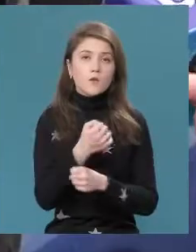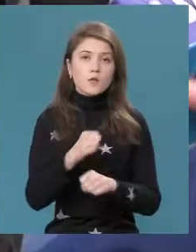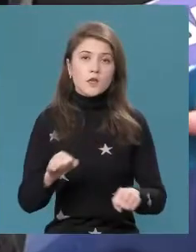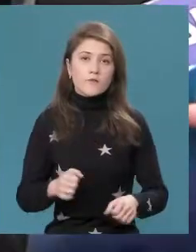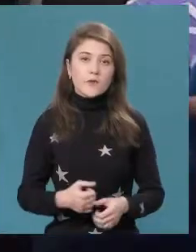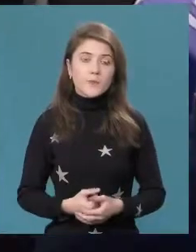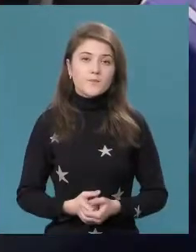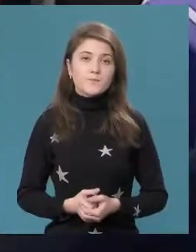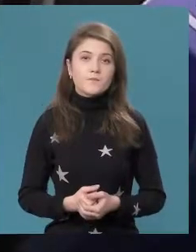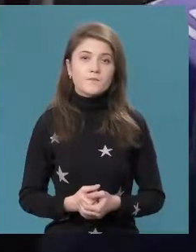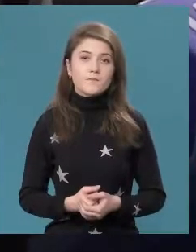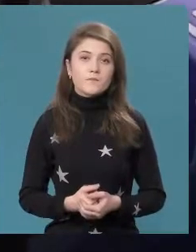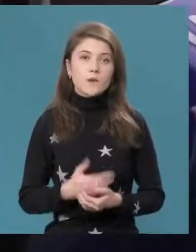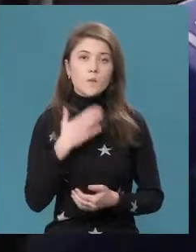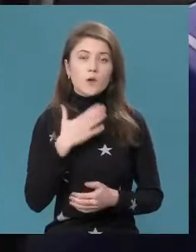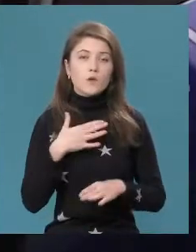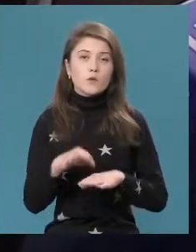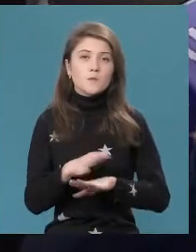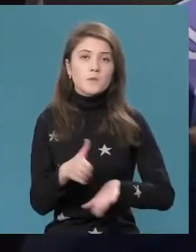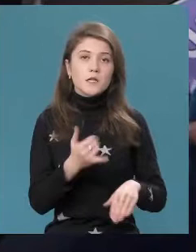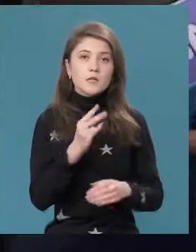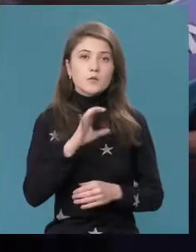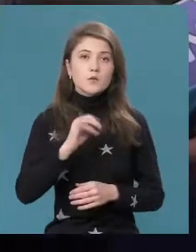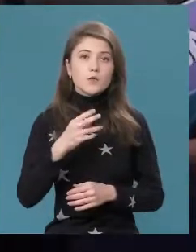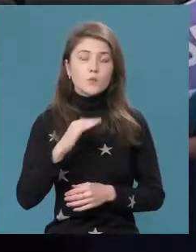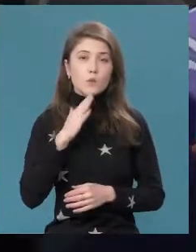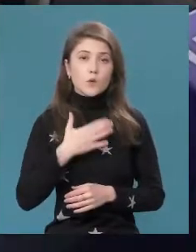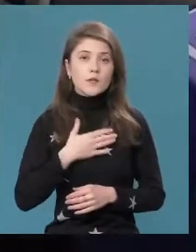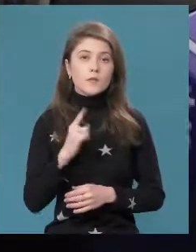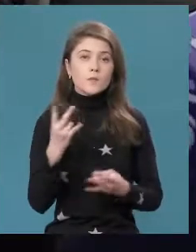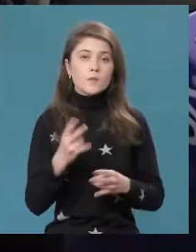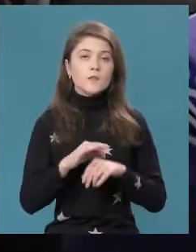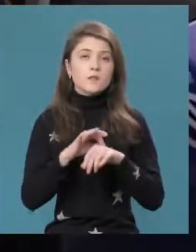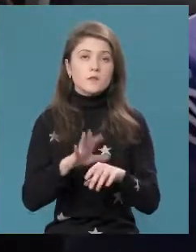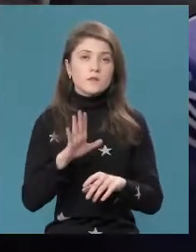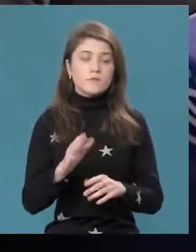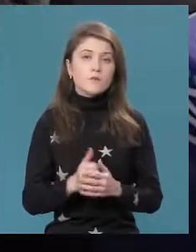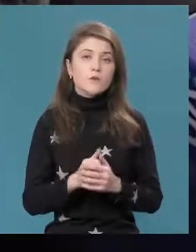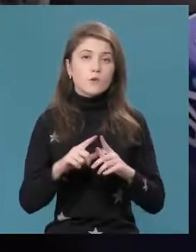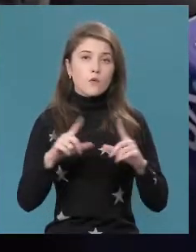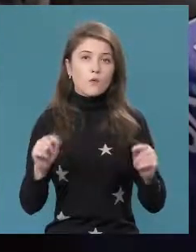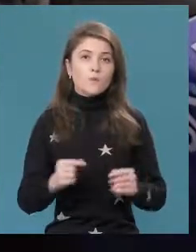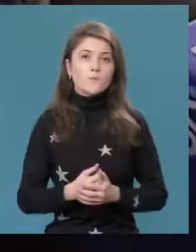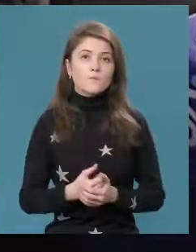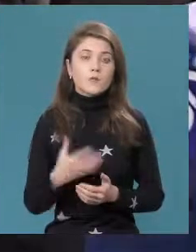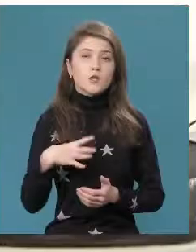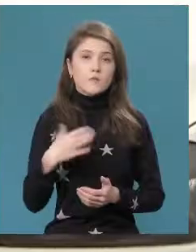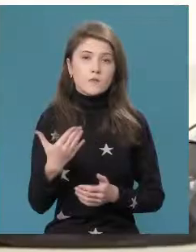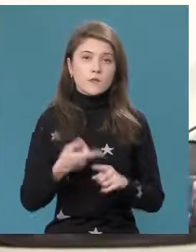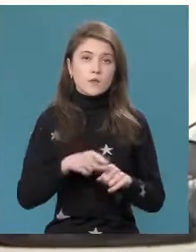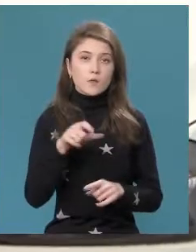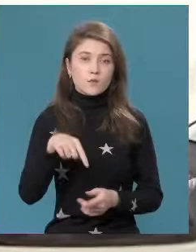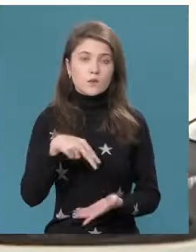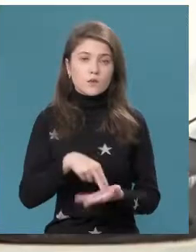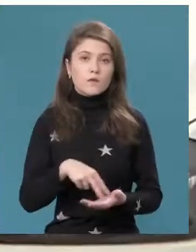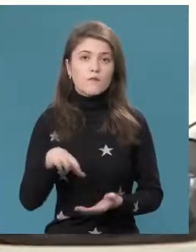У мене дружина після інсульту, мені треба дитину в школу завести. Нікого їх не цікавить, хай йдуть під Верховну Раду. Чого вони тут воюють? Всі